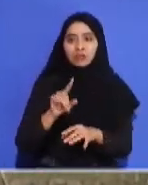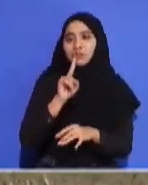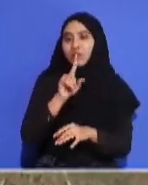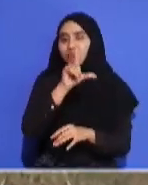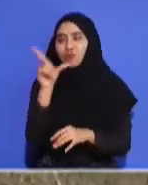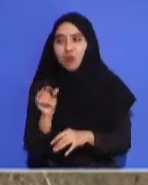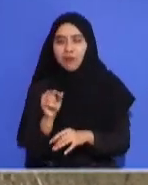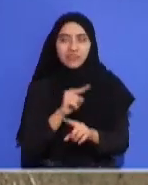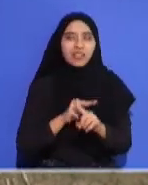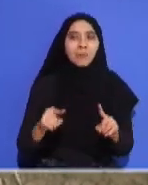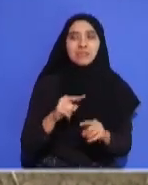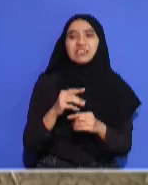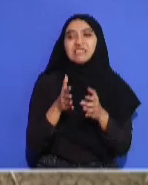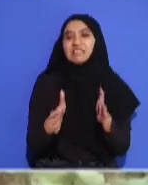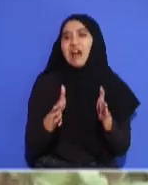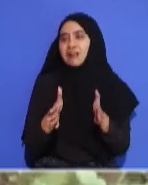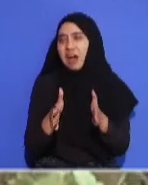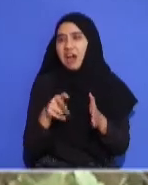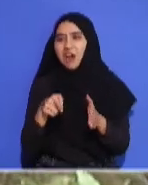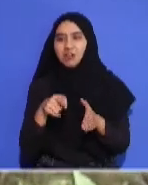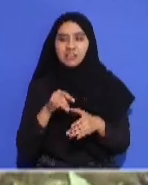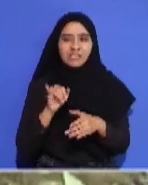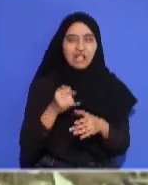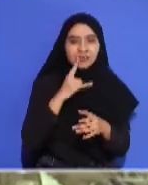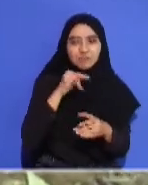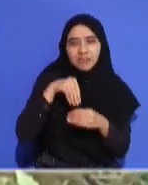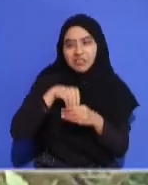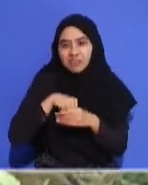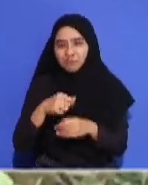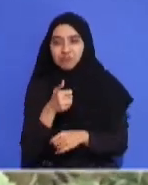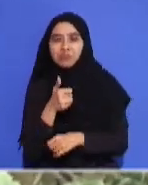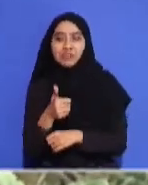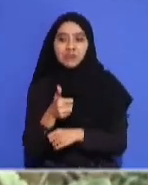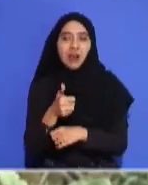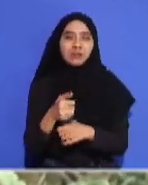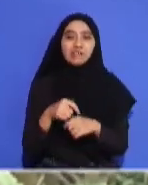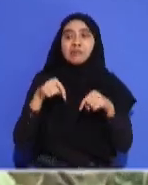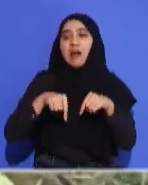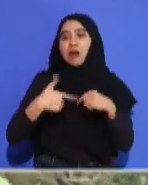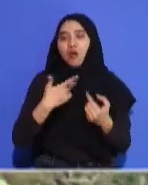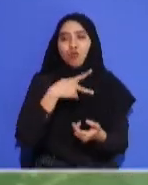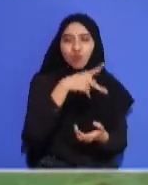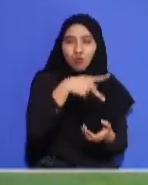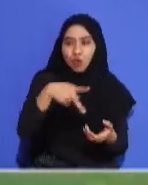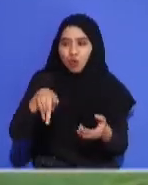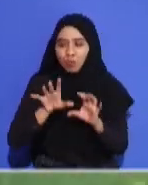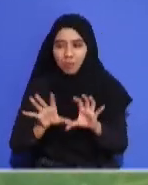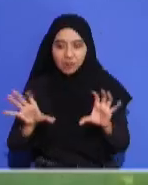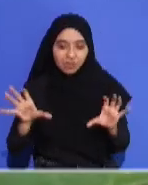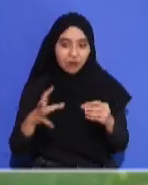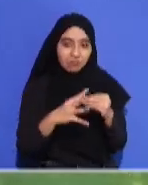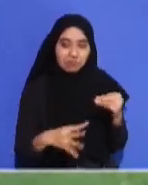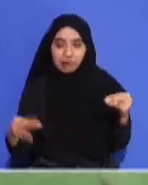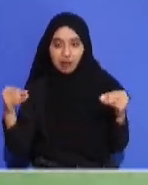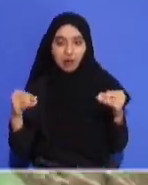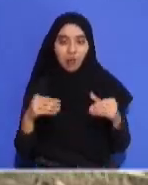Emanipun taneman terong ingkang dipun gadang-gadang dados sumbering wulu wektu menika sakmenika saperangan katrajang wontenipun virus jene.